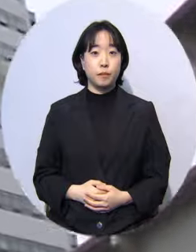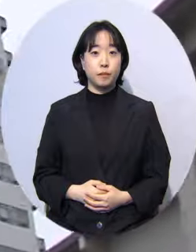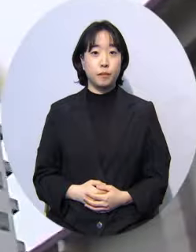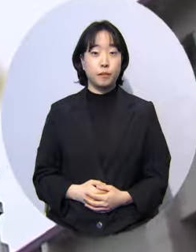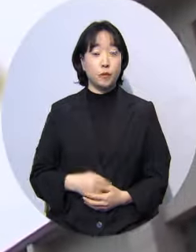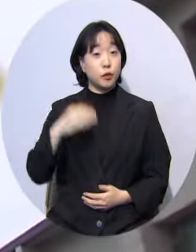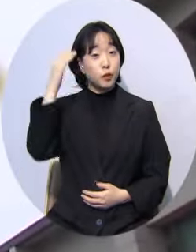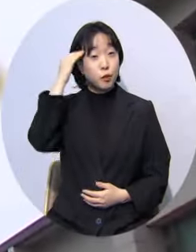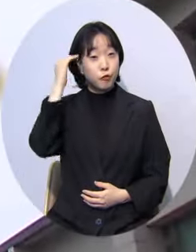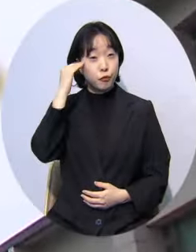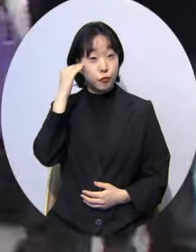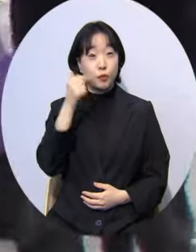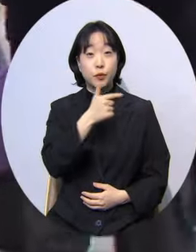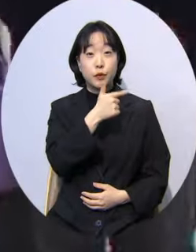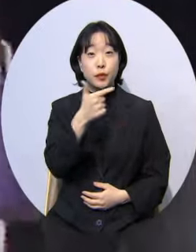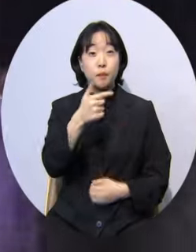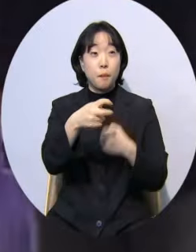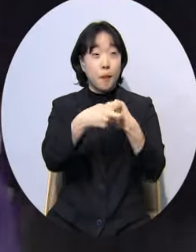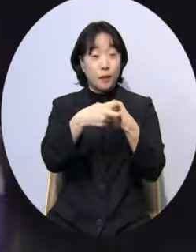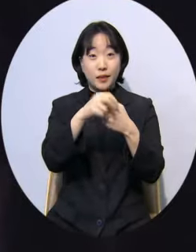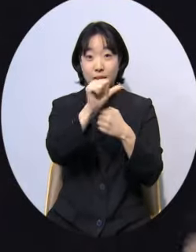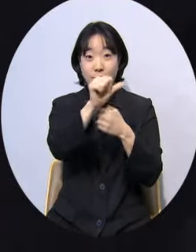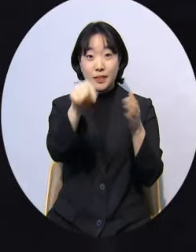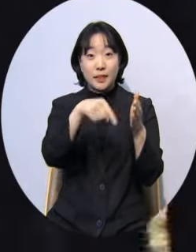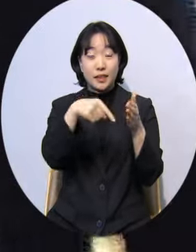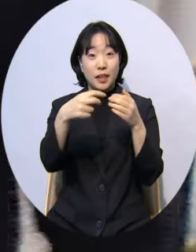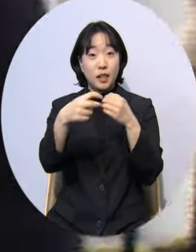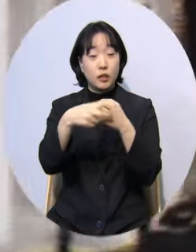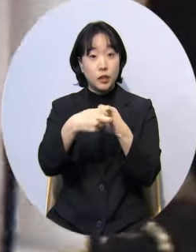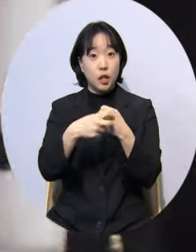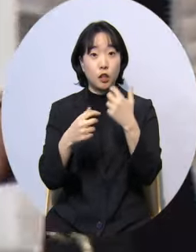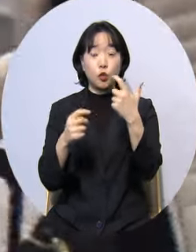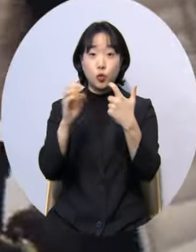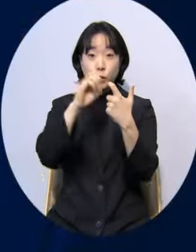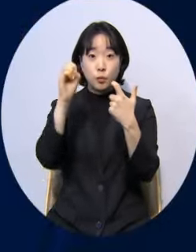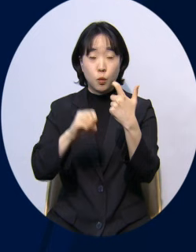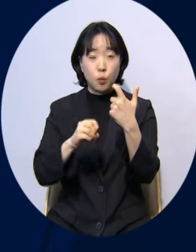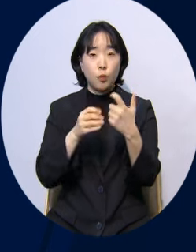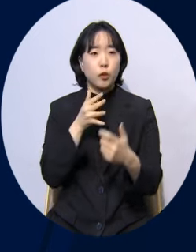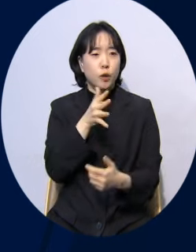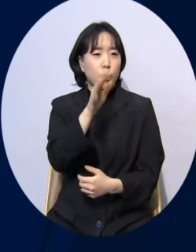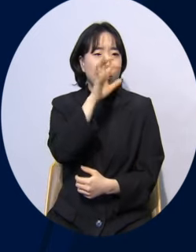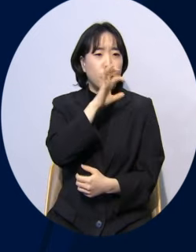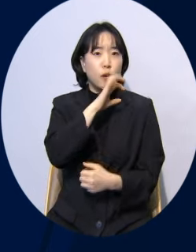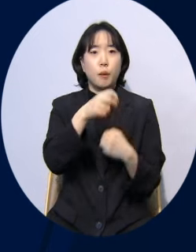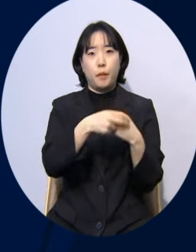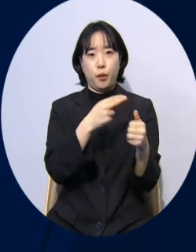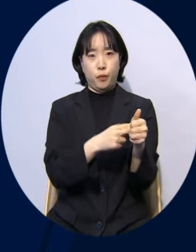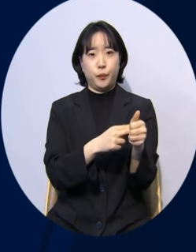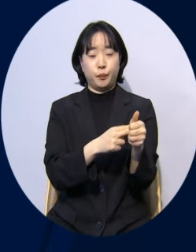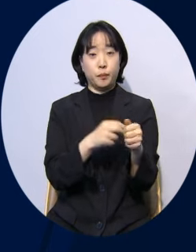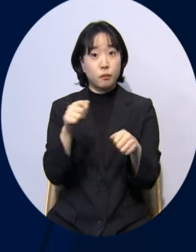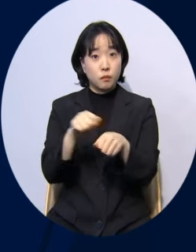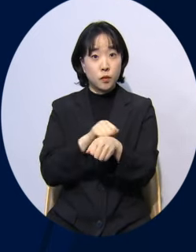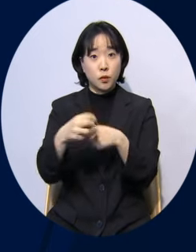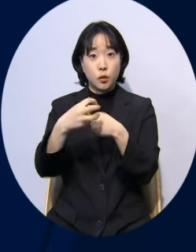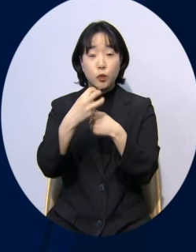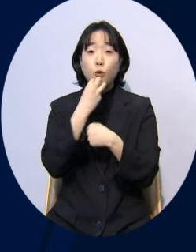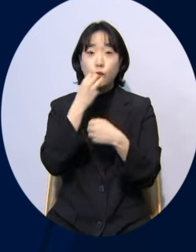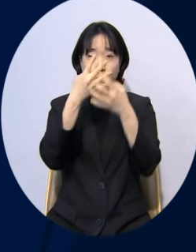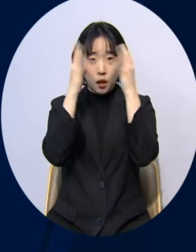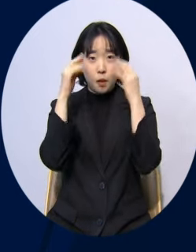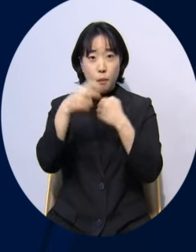한국의 주요 다섯 개 대형병원의 의사 세 명 중 한 명은 전공입니다 특히 서울대병원의 전공의 비율은